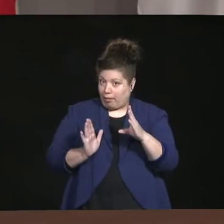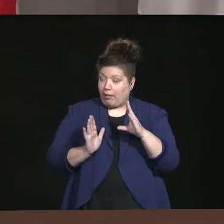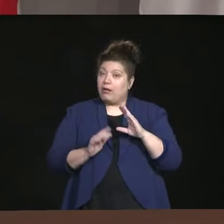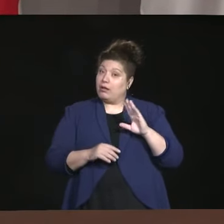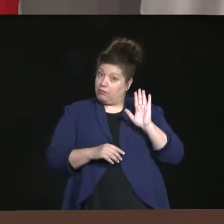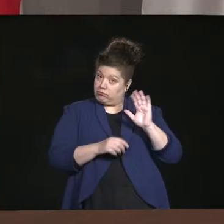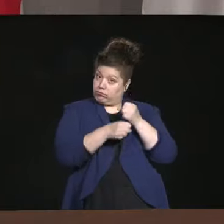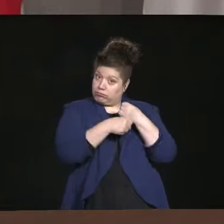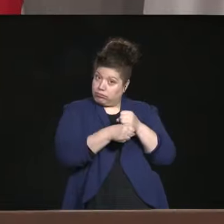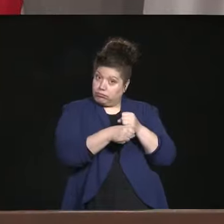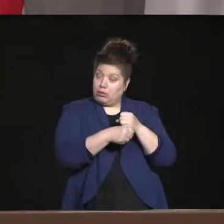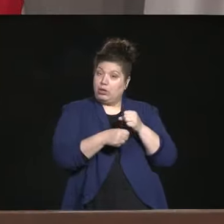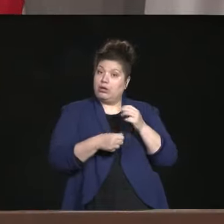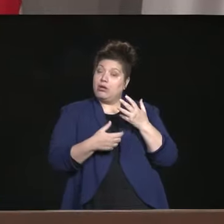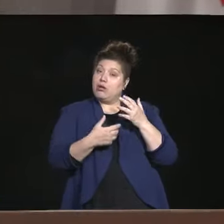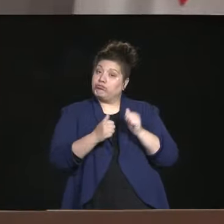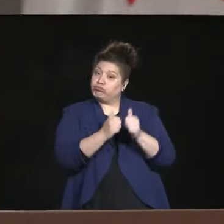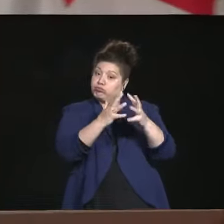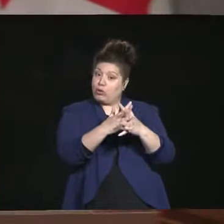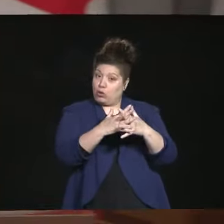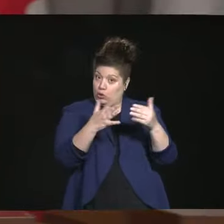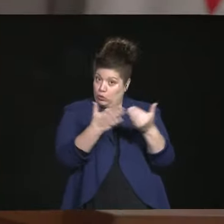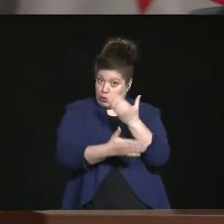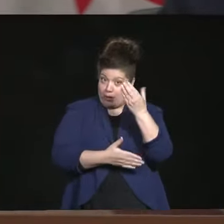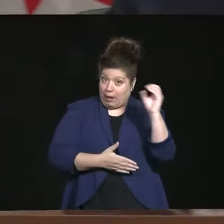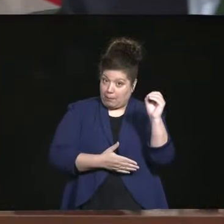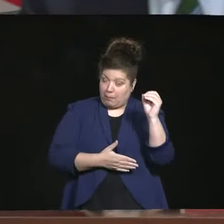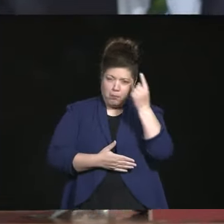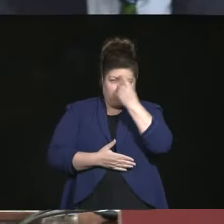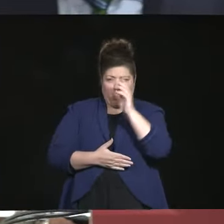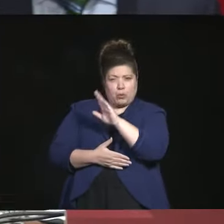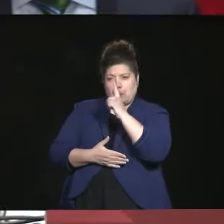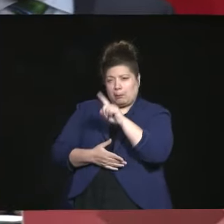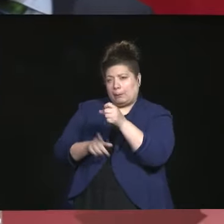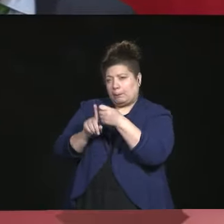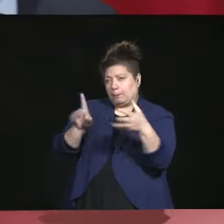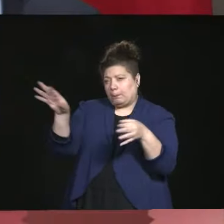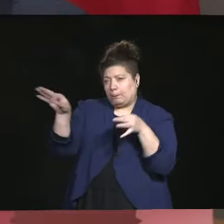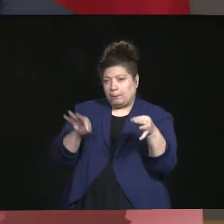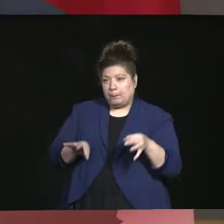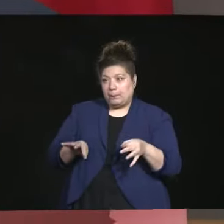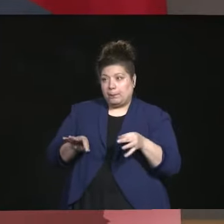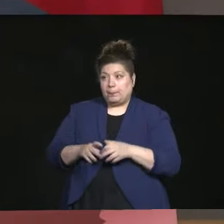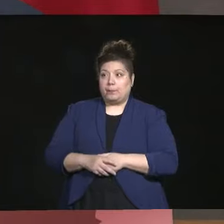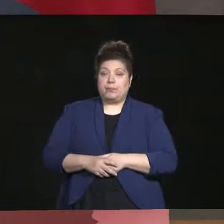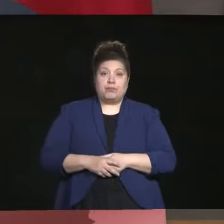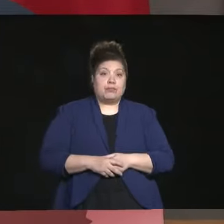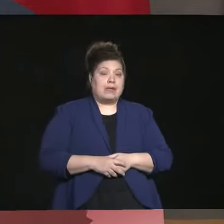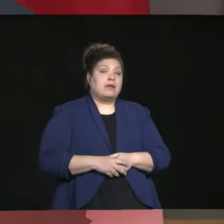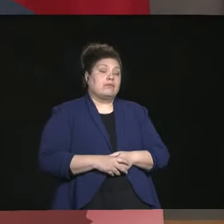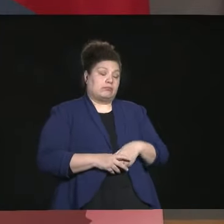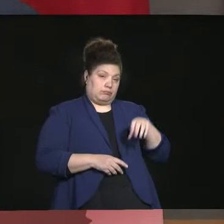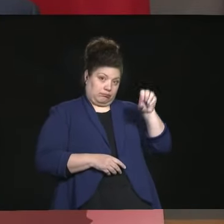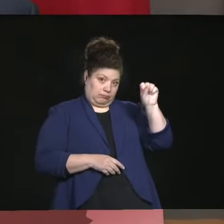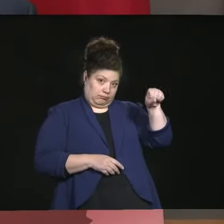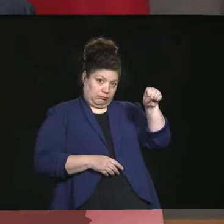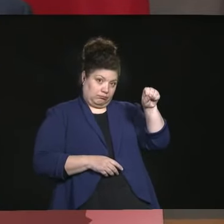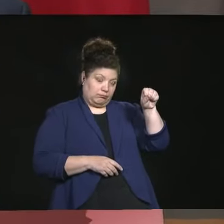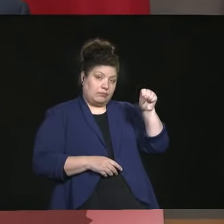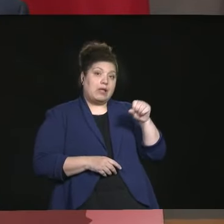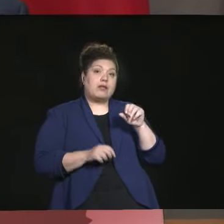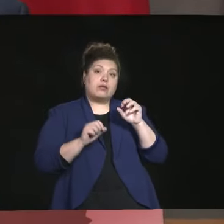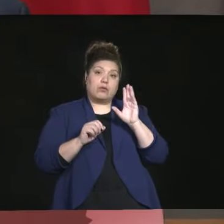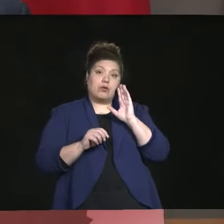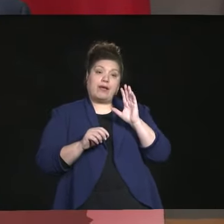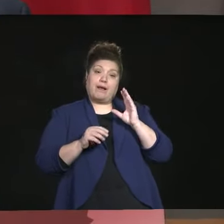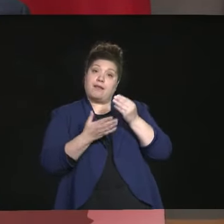sujet-là? Oui, nous allons investir beaucoup d'argent. Je ne peux pas